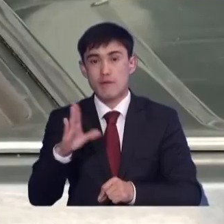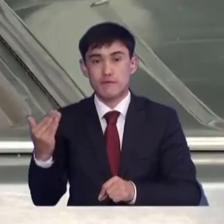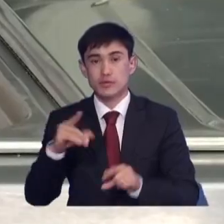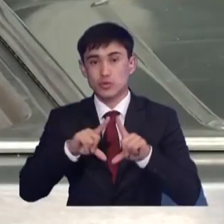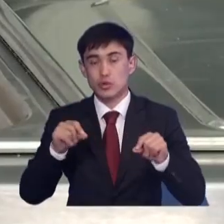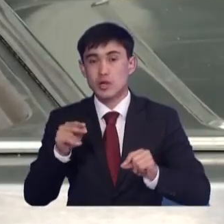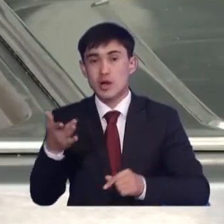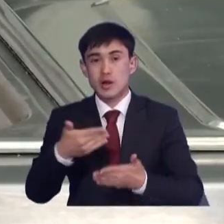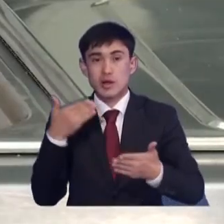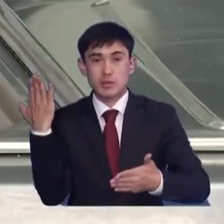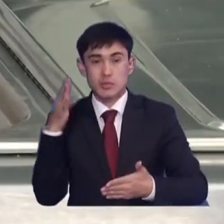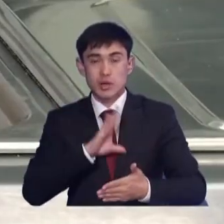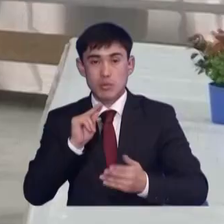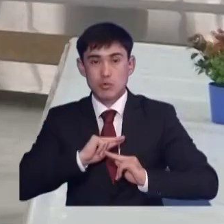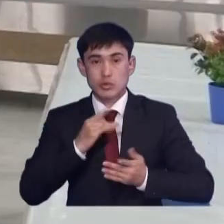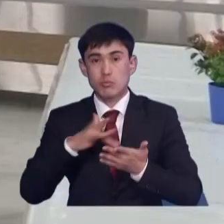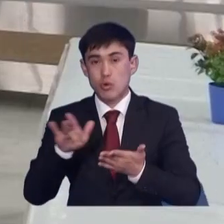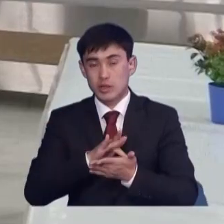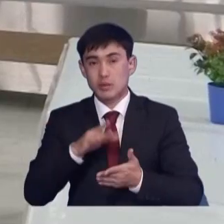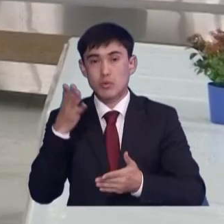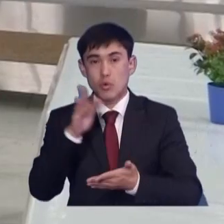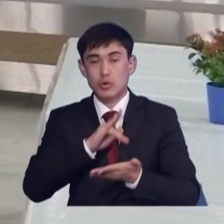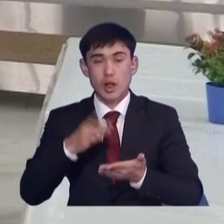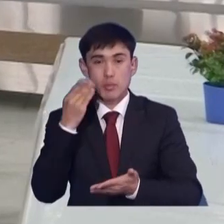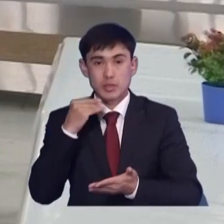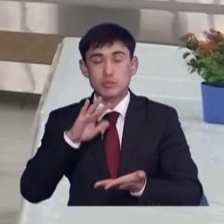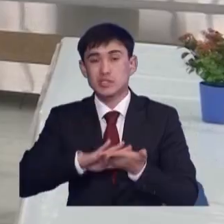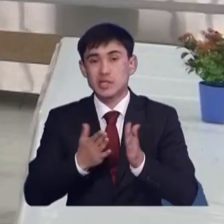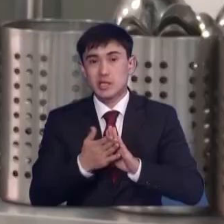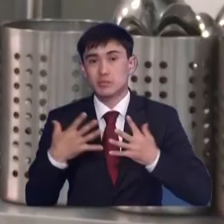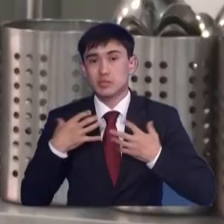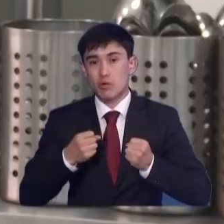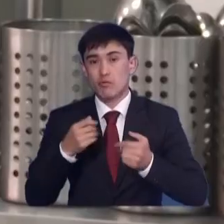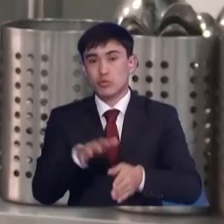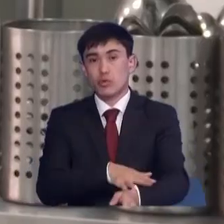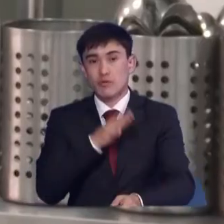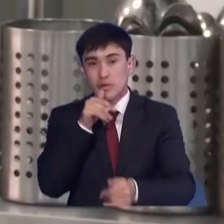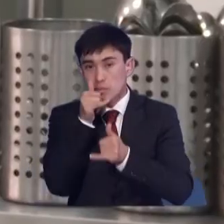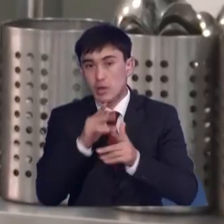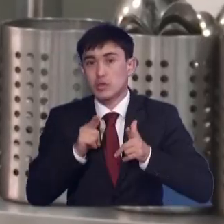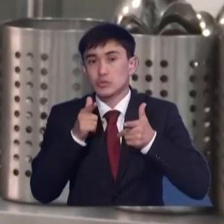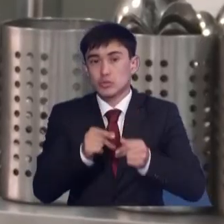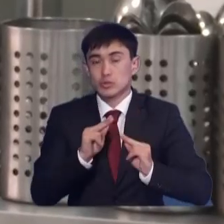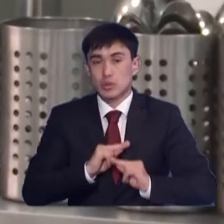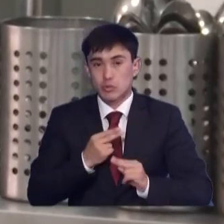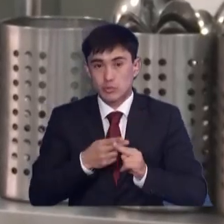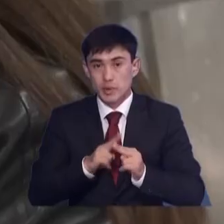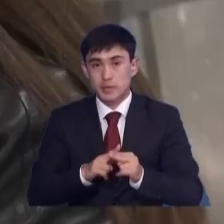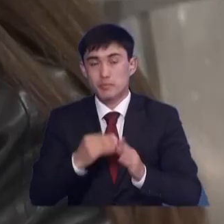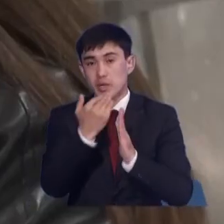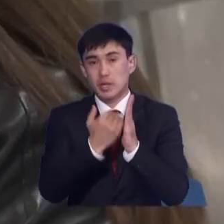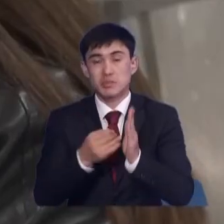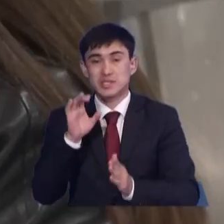трудилась бухгалтером в городе Алматы. После смены адреса по состоянию здоровья она долгое время не могла устроиться на работу. О